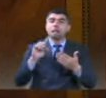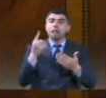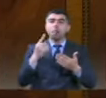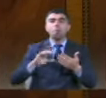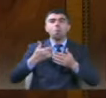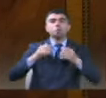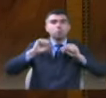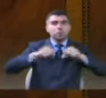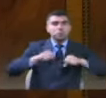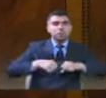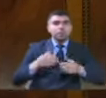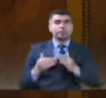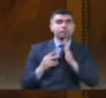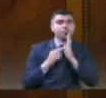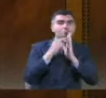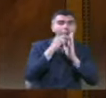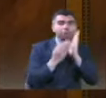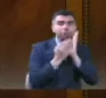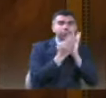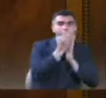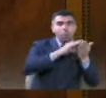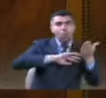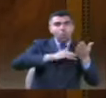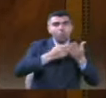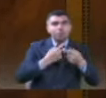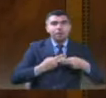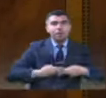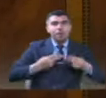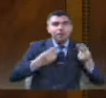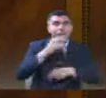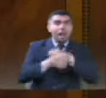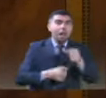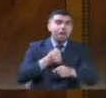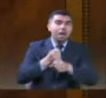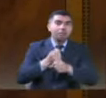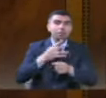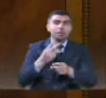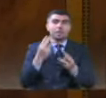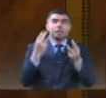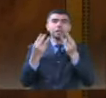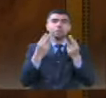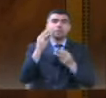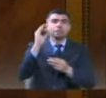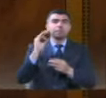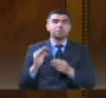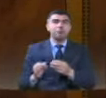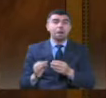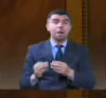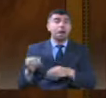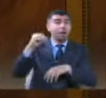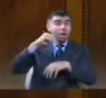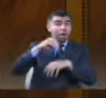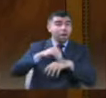بالالتزامات المتعلقة بالترقيات المترتبة عن تحسين الحصيص السنوي للترقي إلى 33% وتحديد